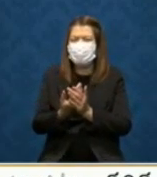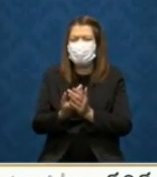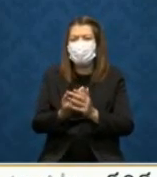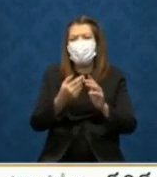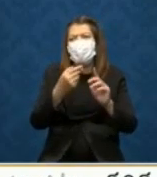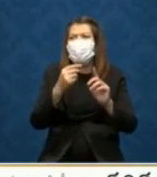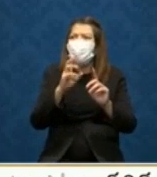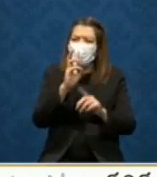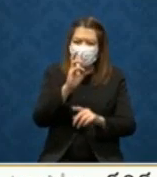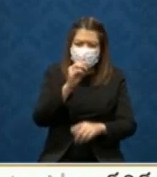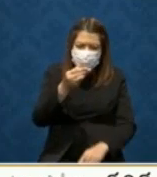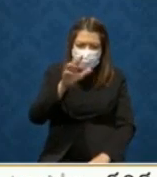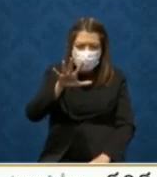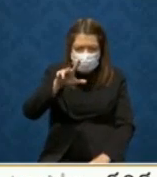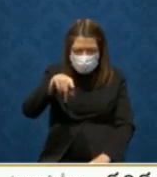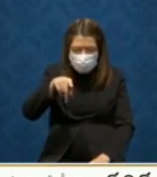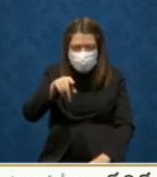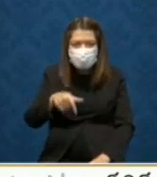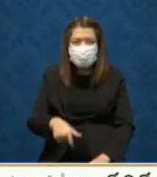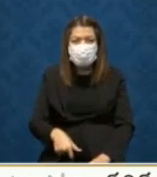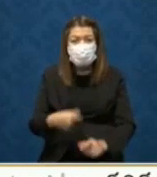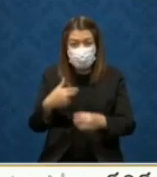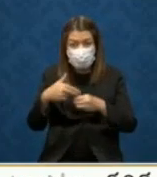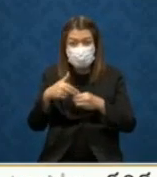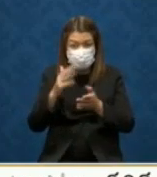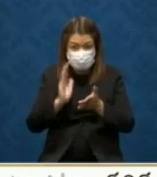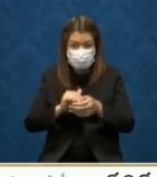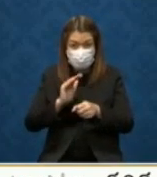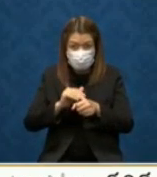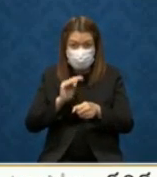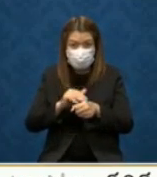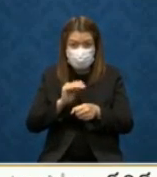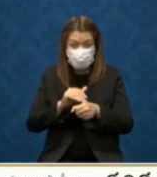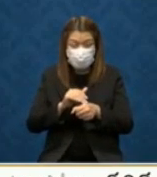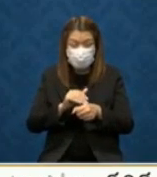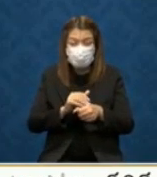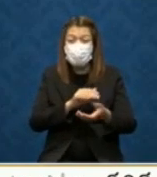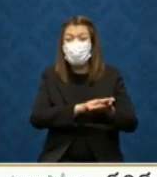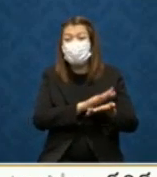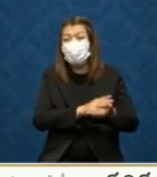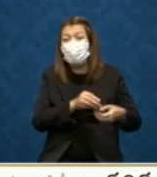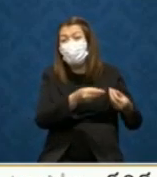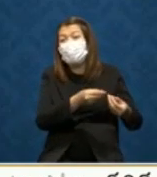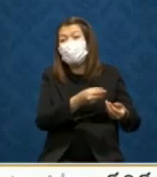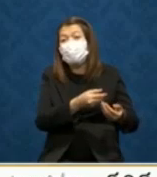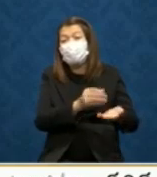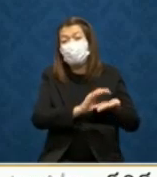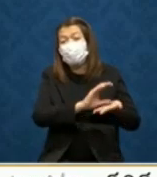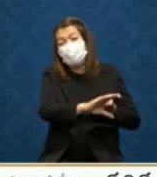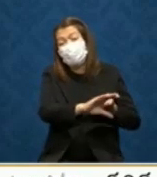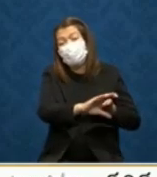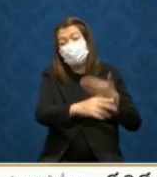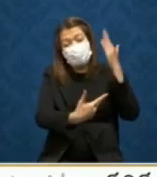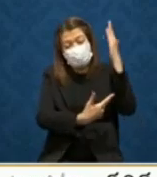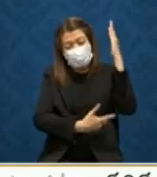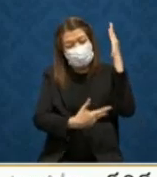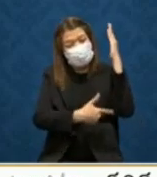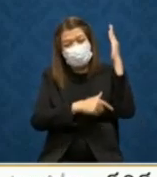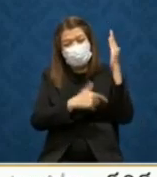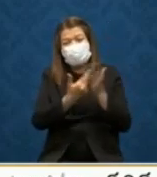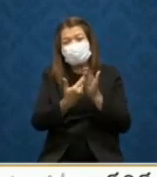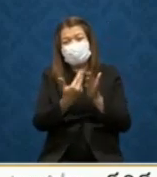ท่านามสิครับค่าน้ำมันรถพอมั้ยแล้วถามว่านี่ความจริงใจที่ท่านมีให้กับคน 3จังหวัดกับ